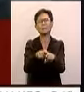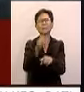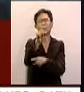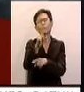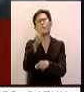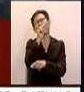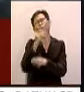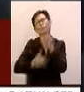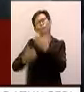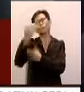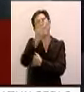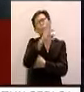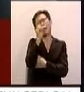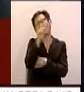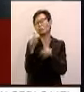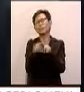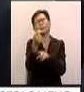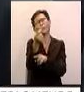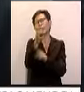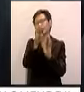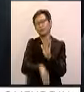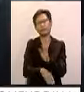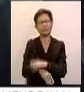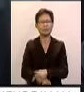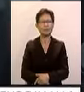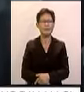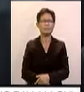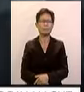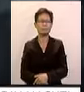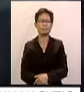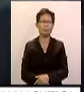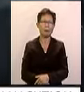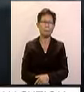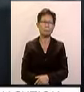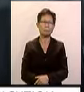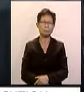dulu, walaupun dah 4 lagu. Masih lagi dengan harga yang sama. Dia kata